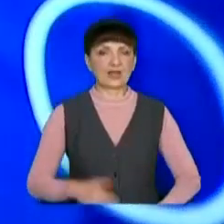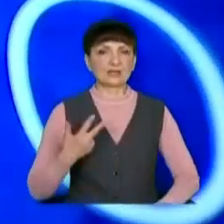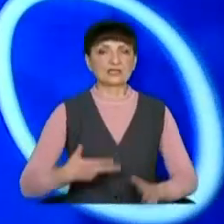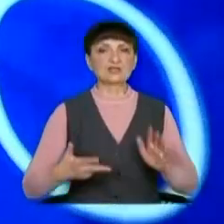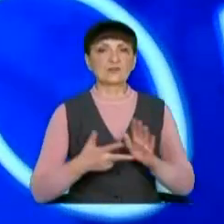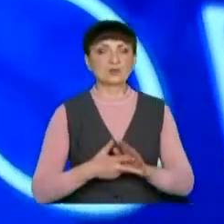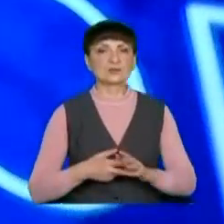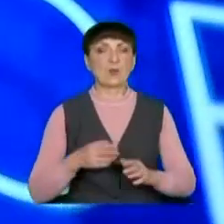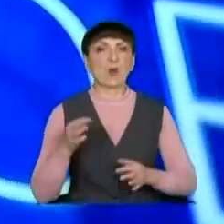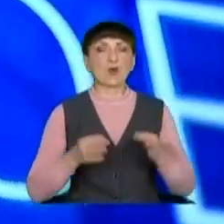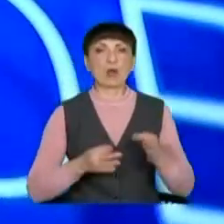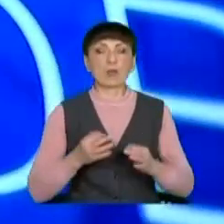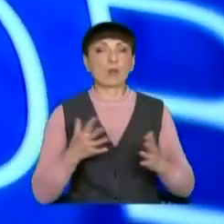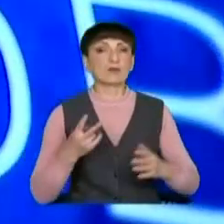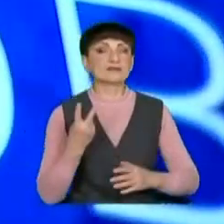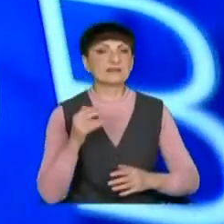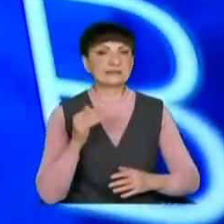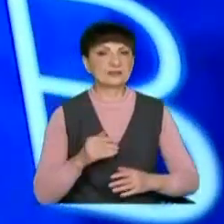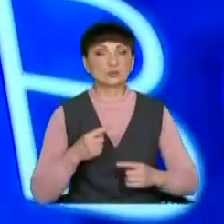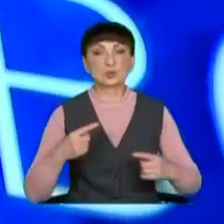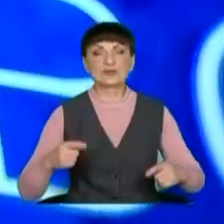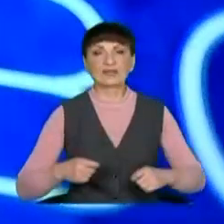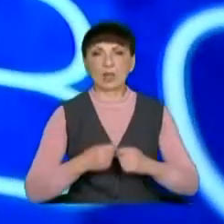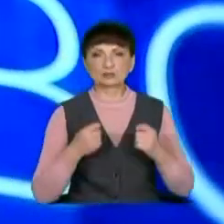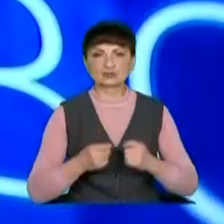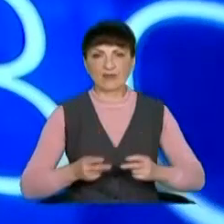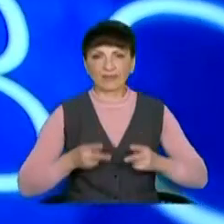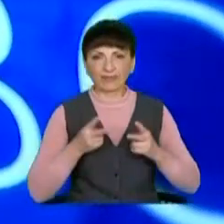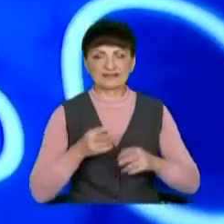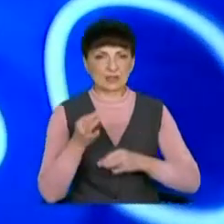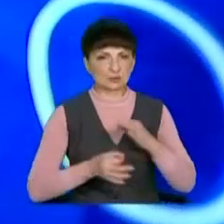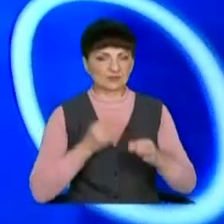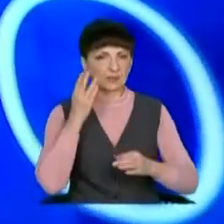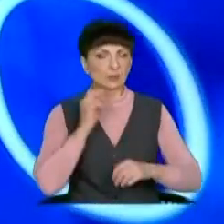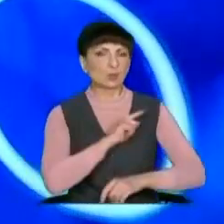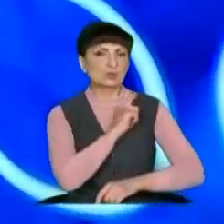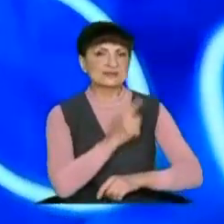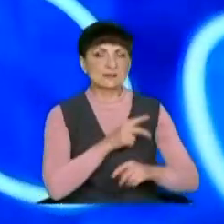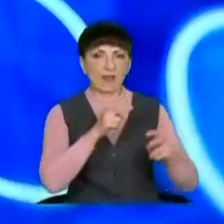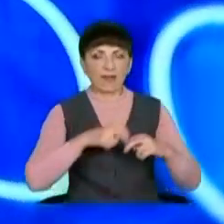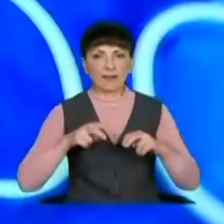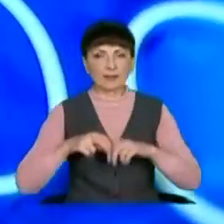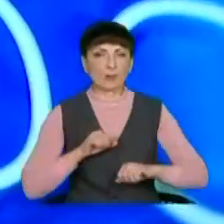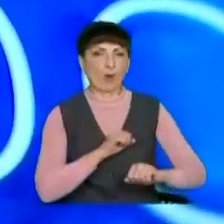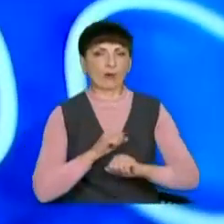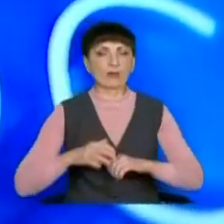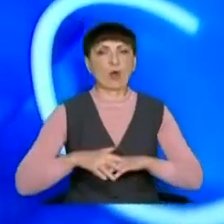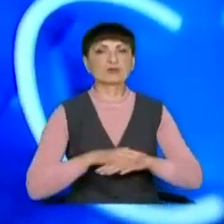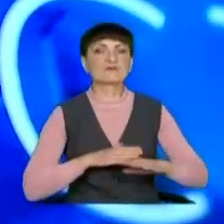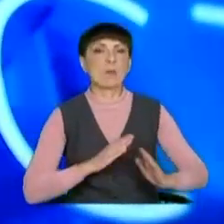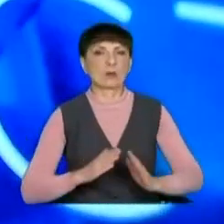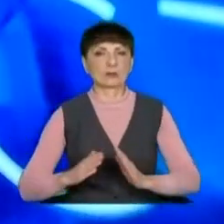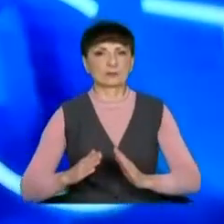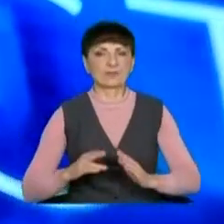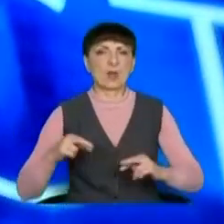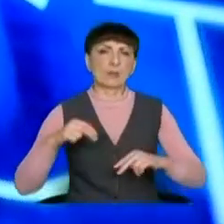38 уголовных и более 2000 иных правонарушений за сутки. В Алматы усилили рейды по охране общественного порядка.